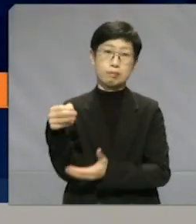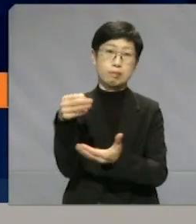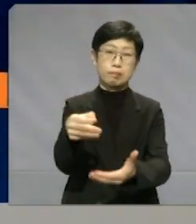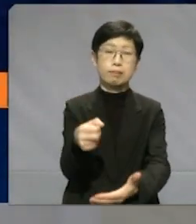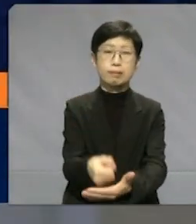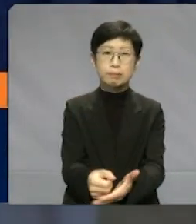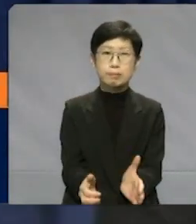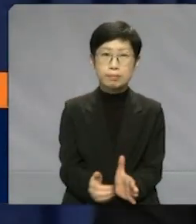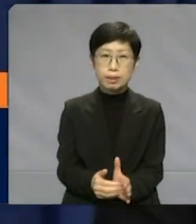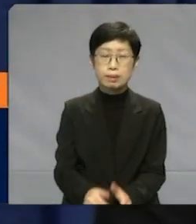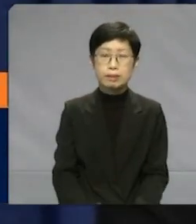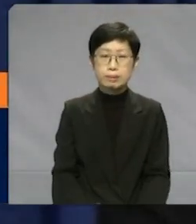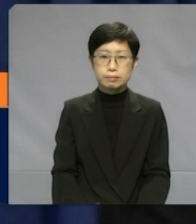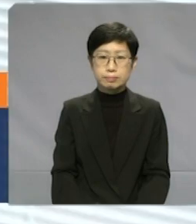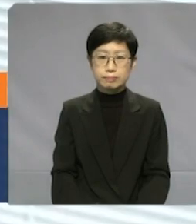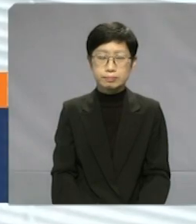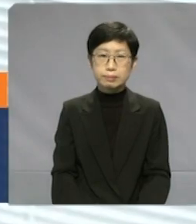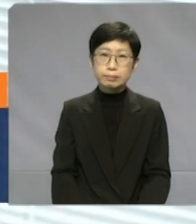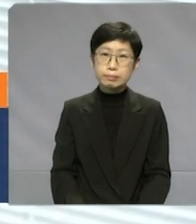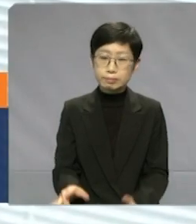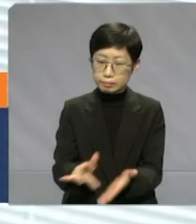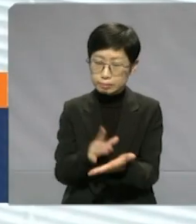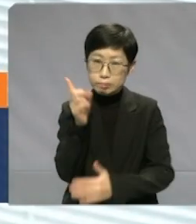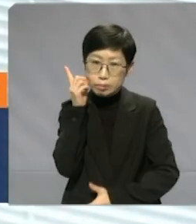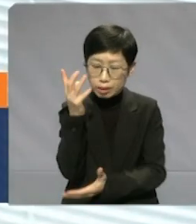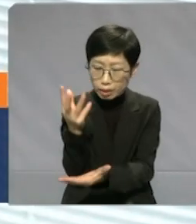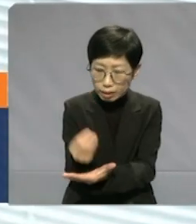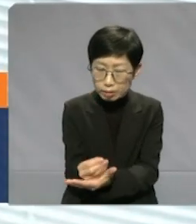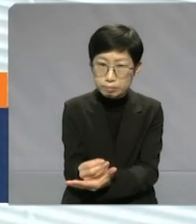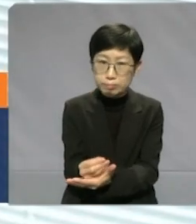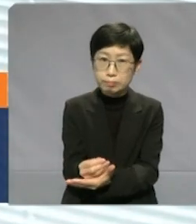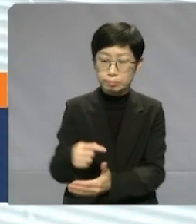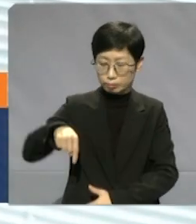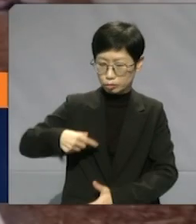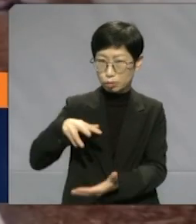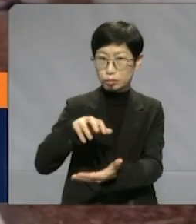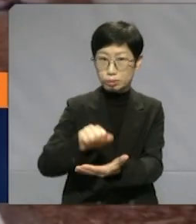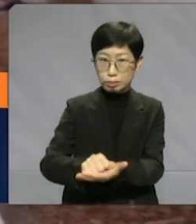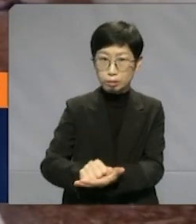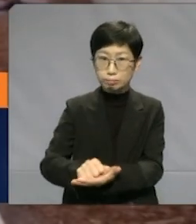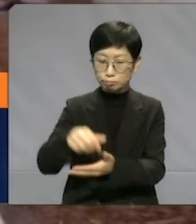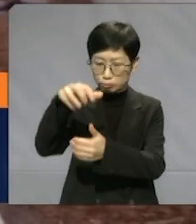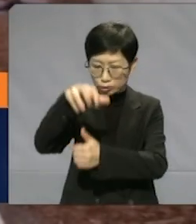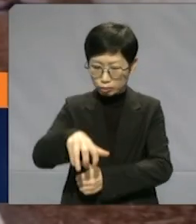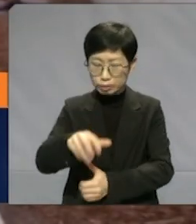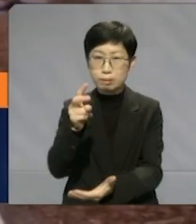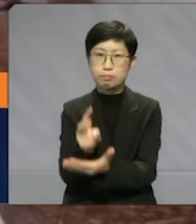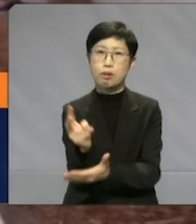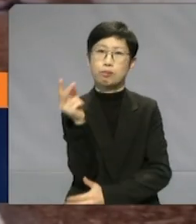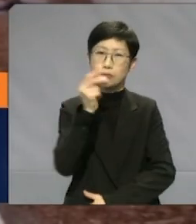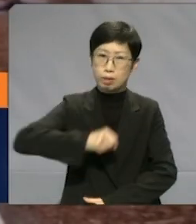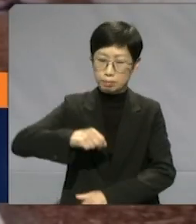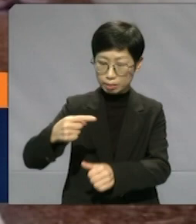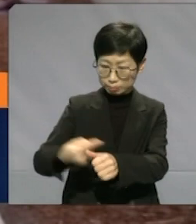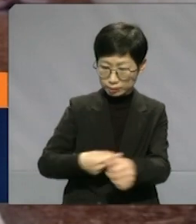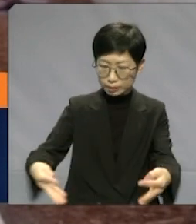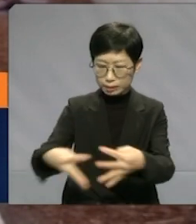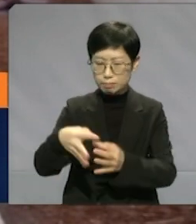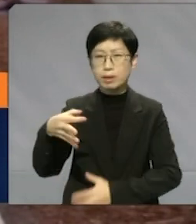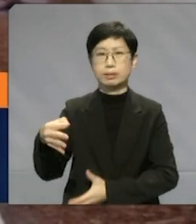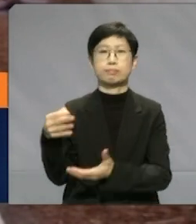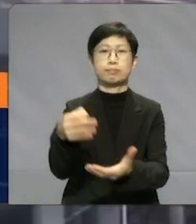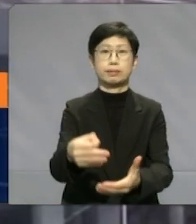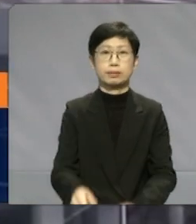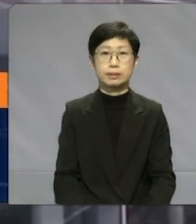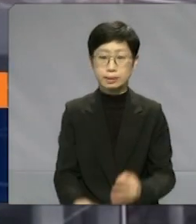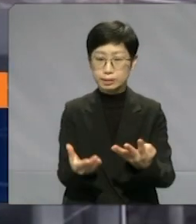했습니다. 구글이 안드로이드 앱 시장에서 반독점법을 위반했다고 제기한 소송에 대한 합의금인데요. 구글은 7억